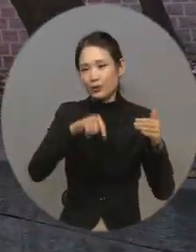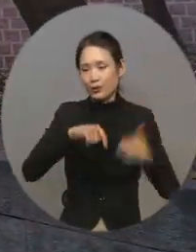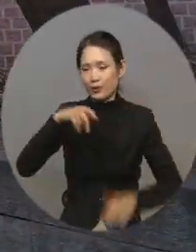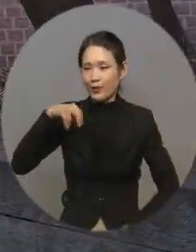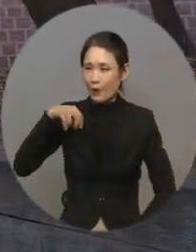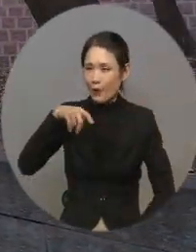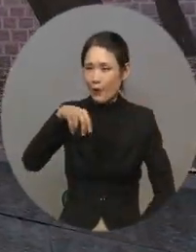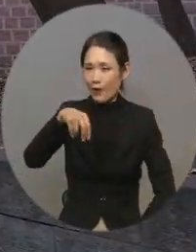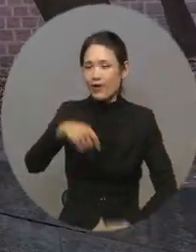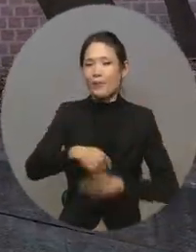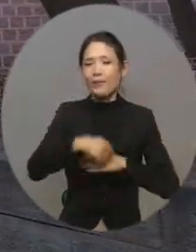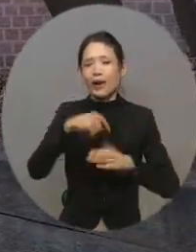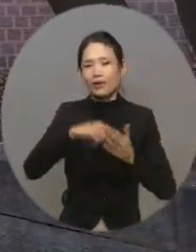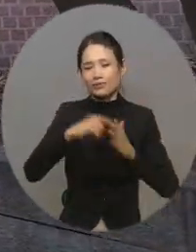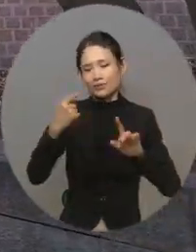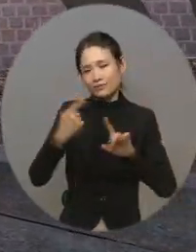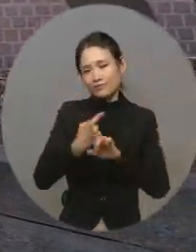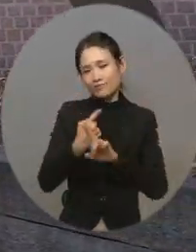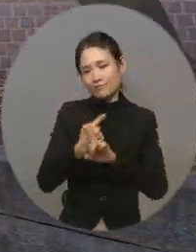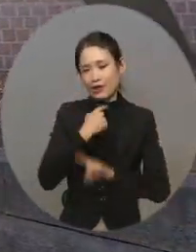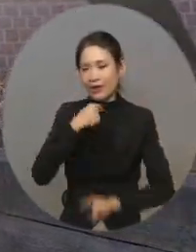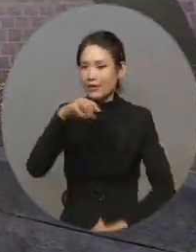마음을 치유하던 곳입니다.